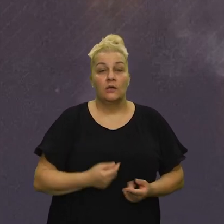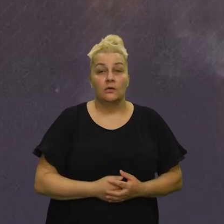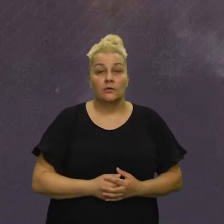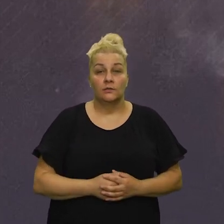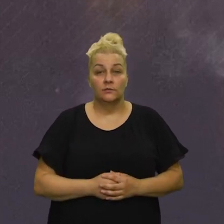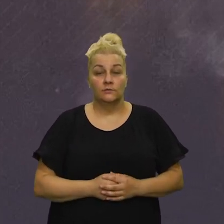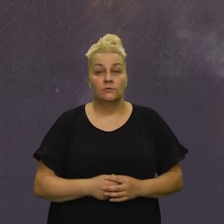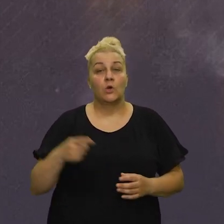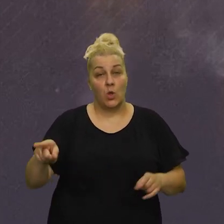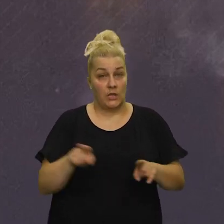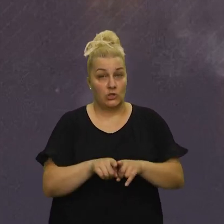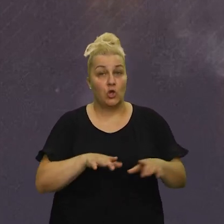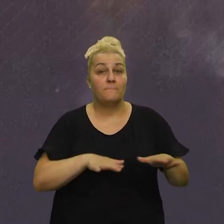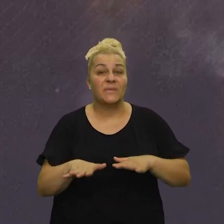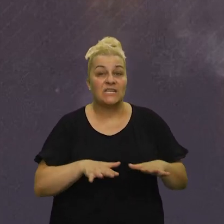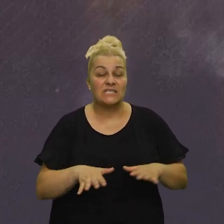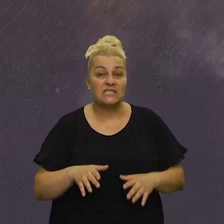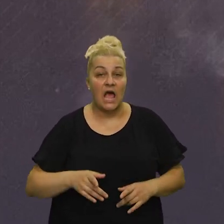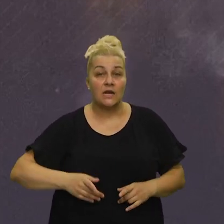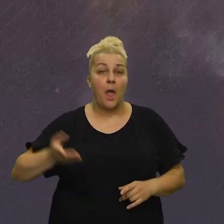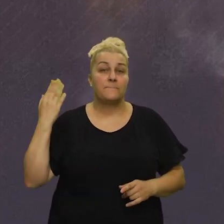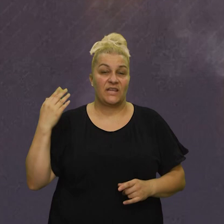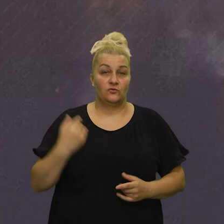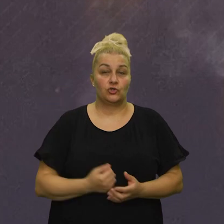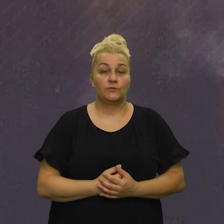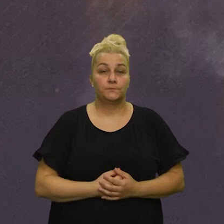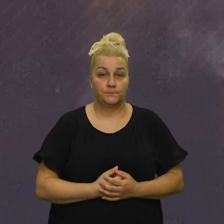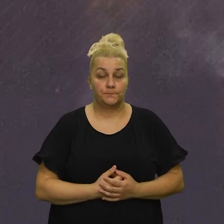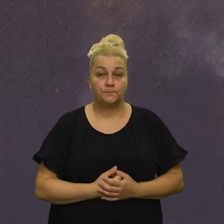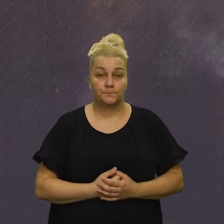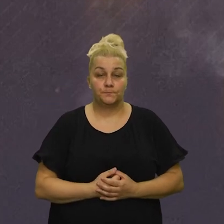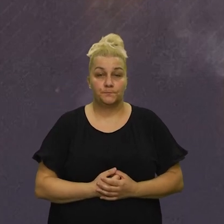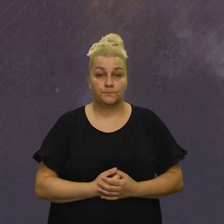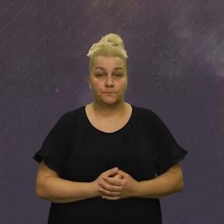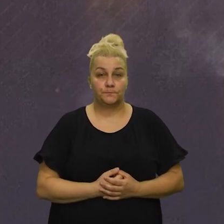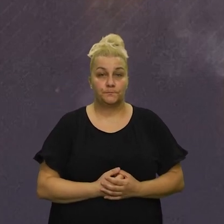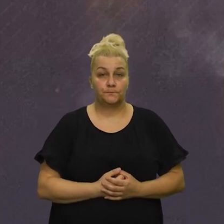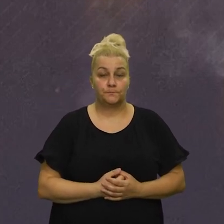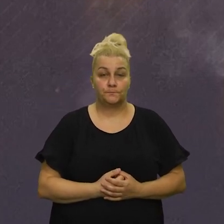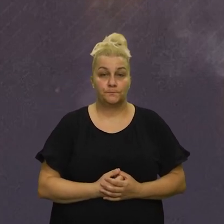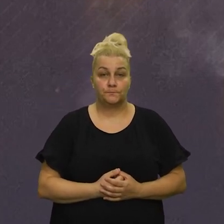ujedno je i ministar, to ste onaj bivši, jel tako? Da.